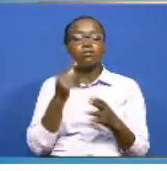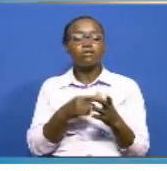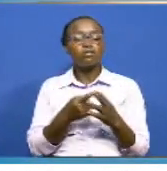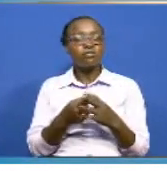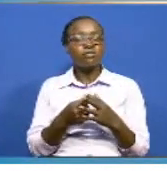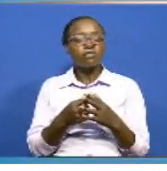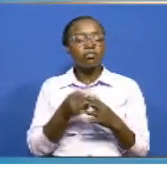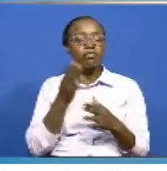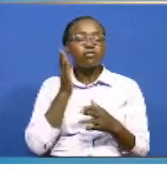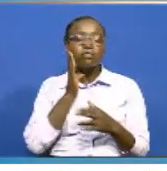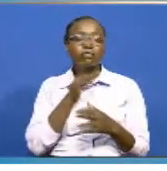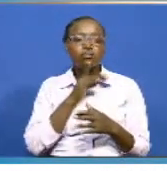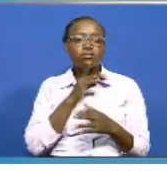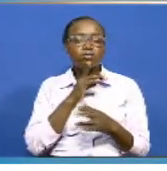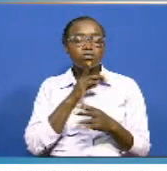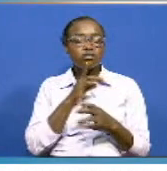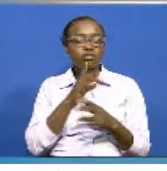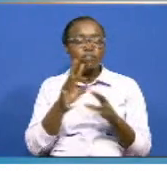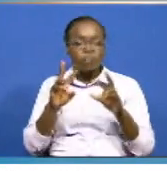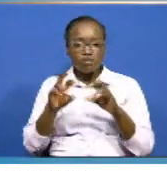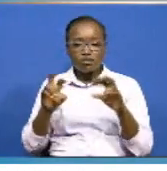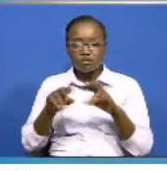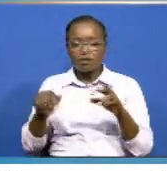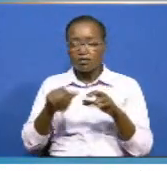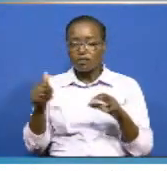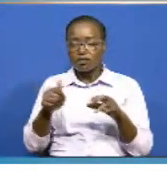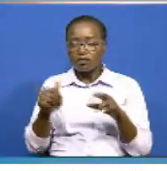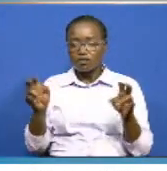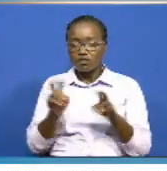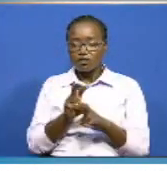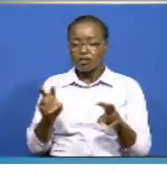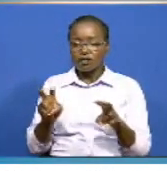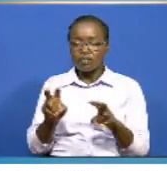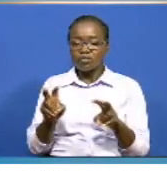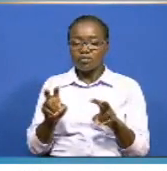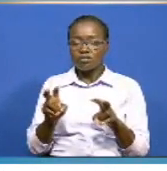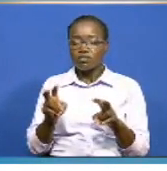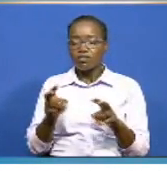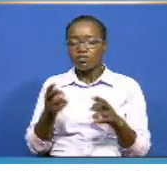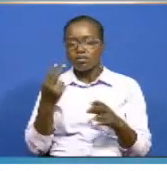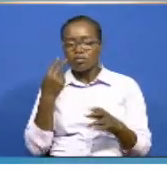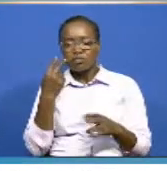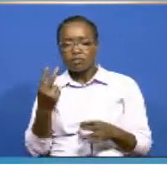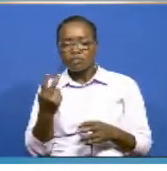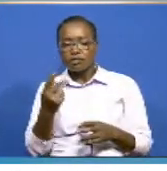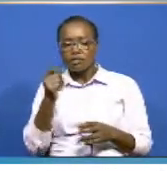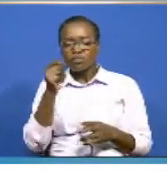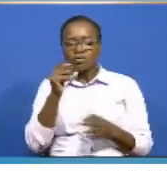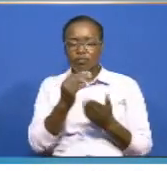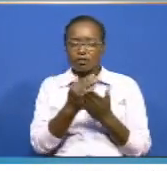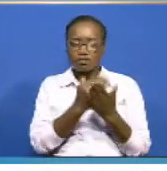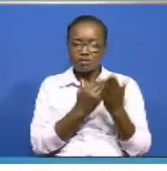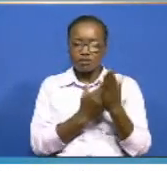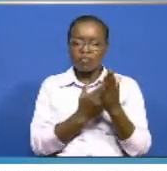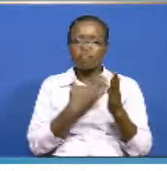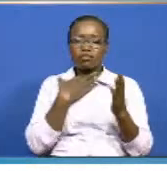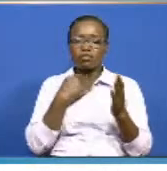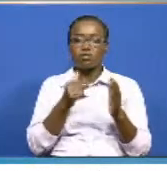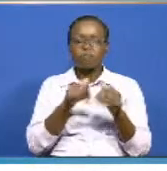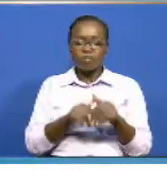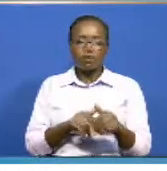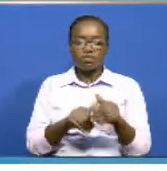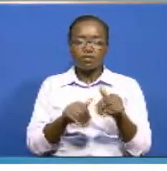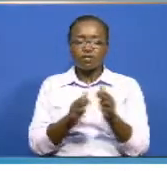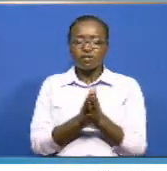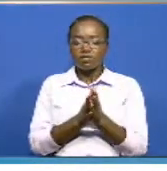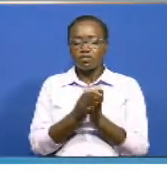tabidi wametafuta kazi nyingine ya kufanya, manake mtoto yu tayari uko pale anatazama runinga, kuna vipindi ambavyo anatazama. Na